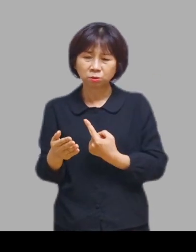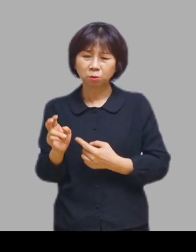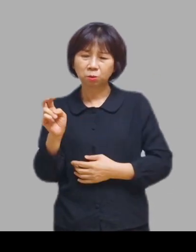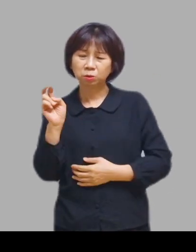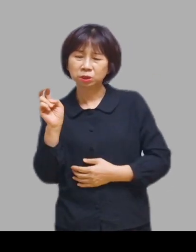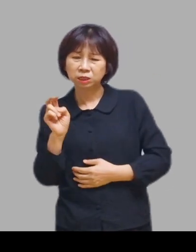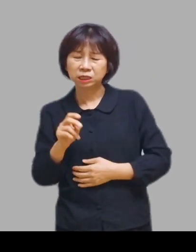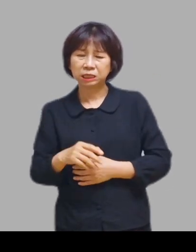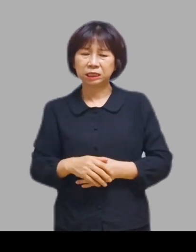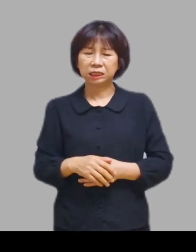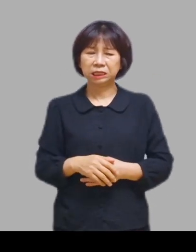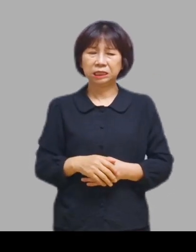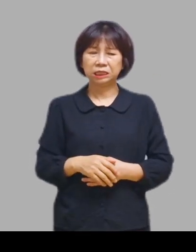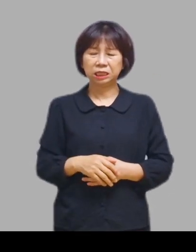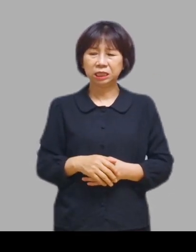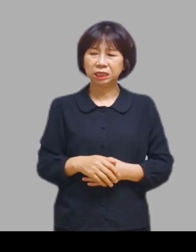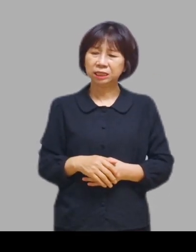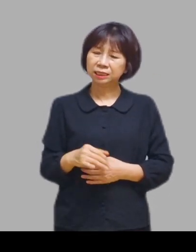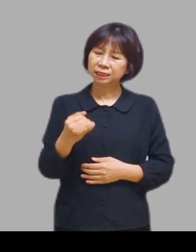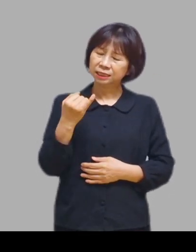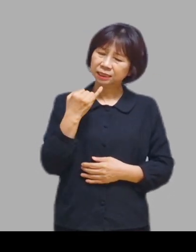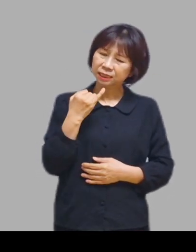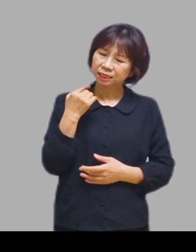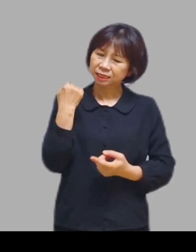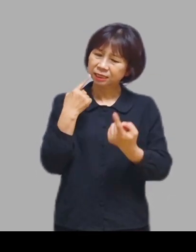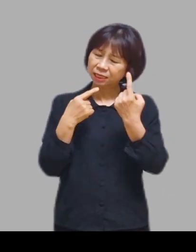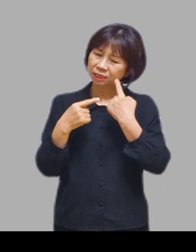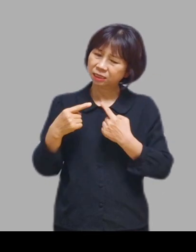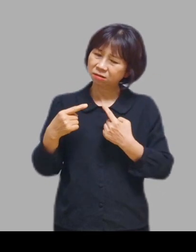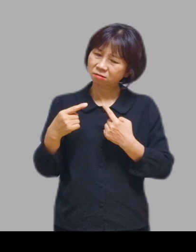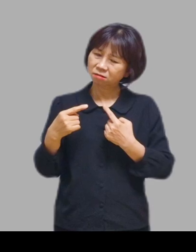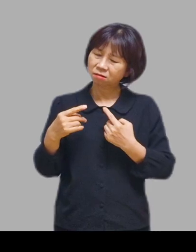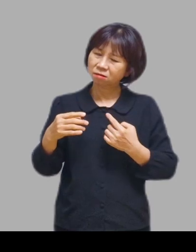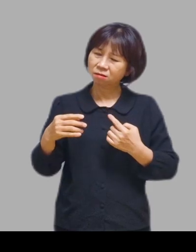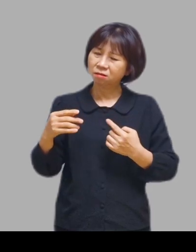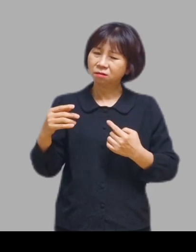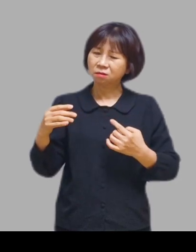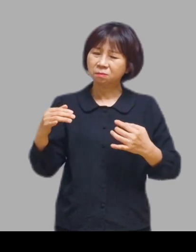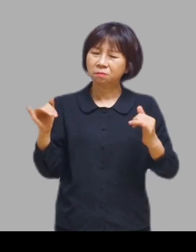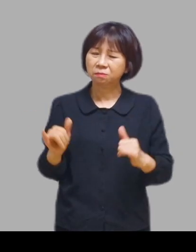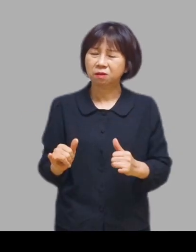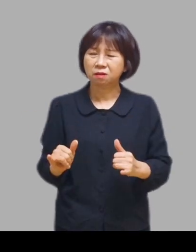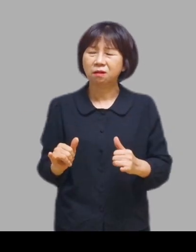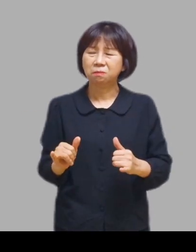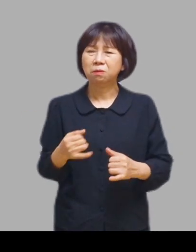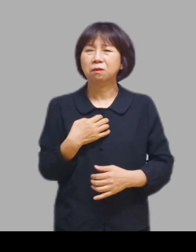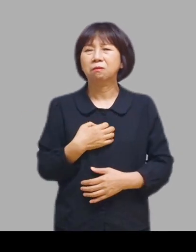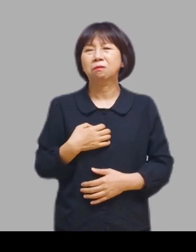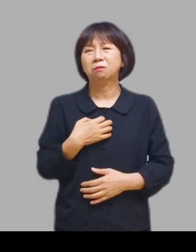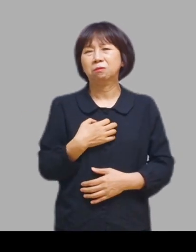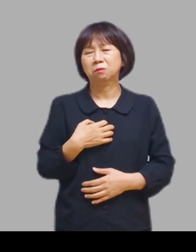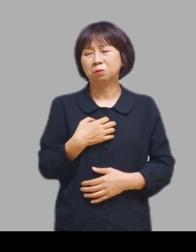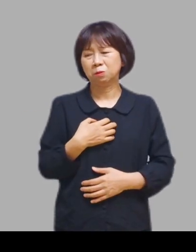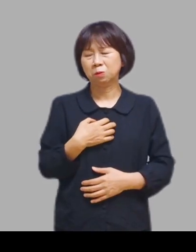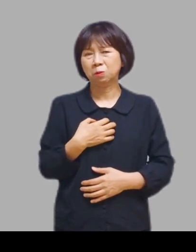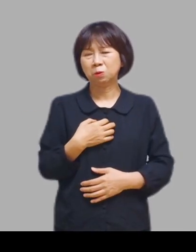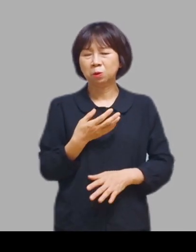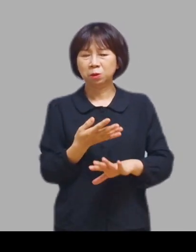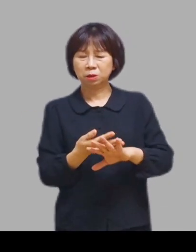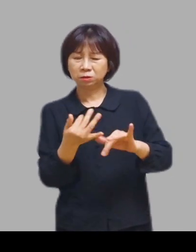혹시 이 교회 왔다가 상처받지는 않을까? 나를 다른 사람들이